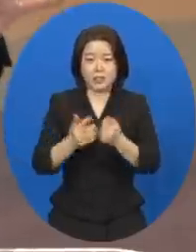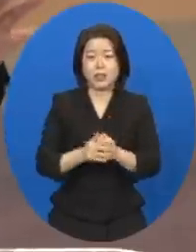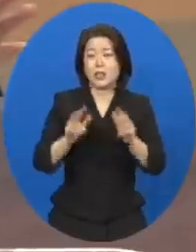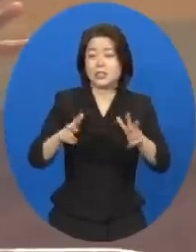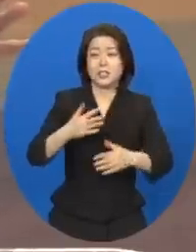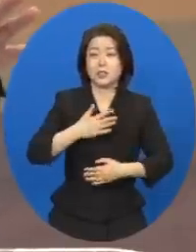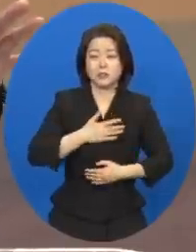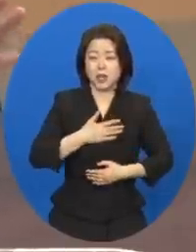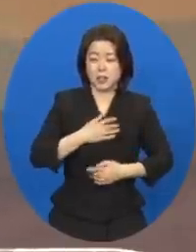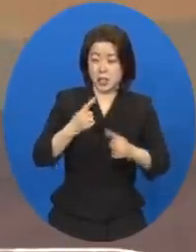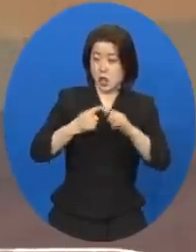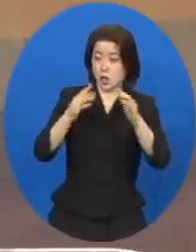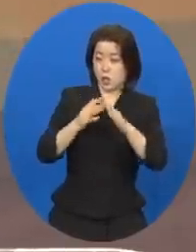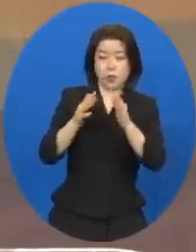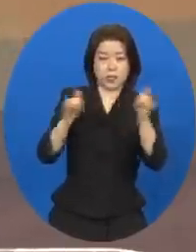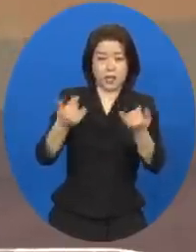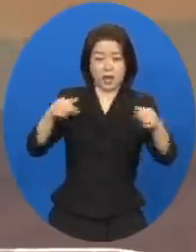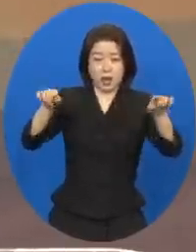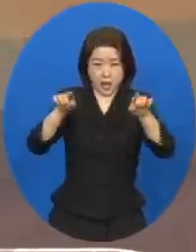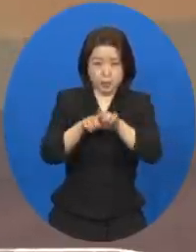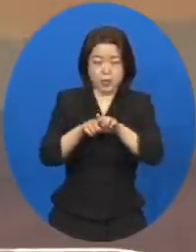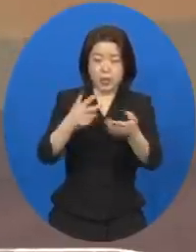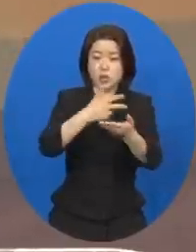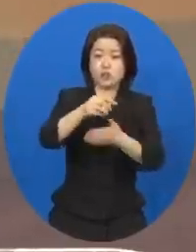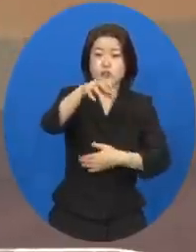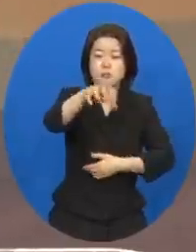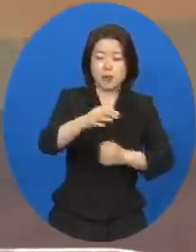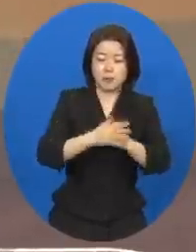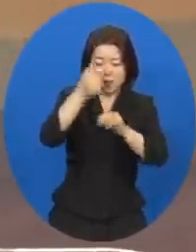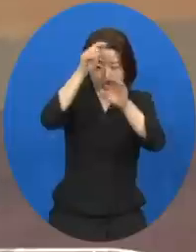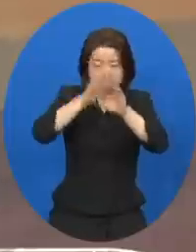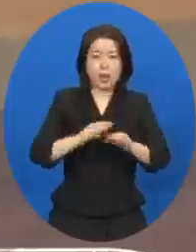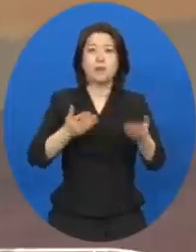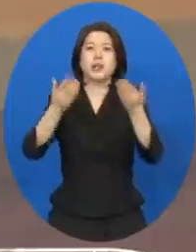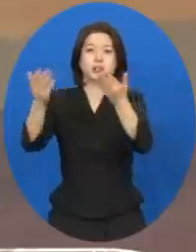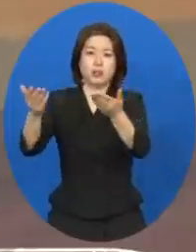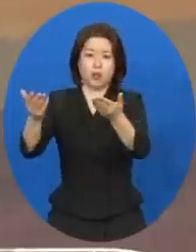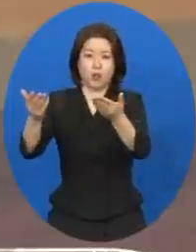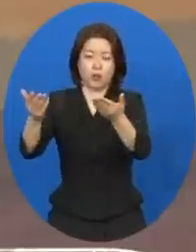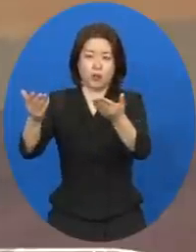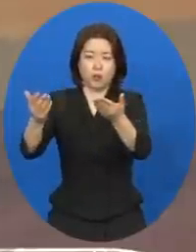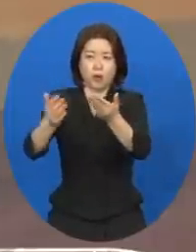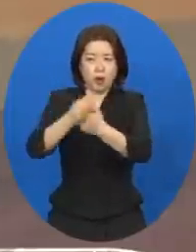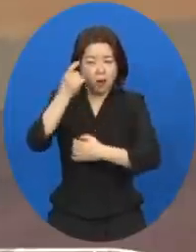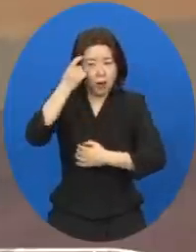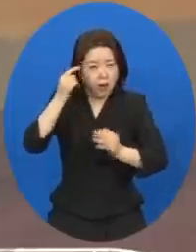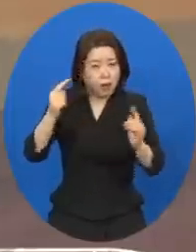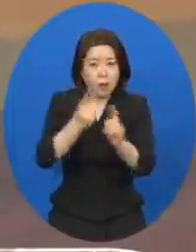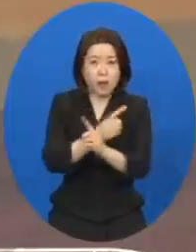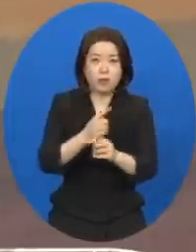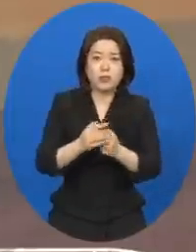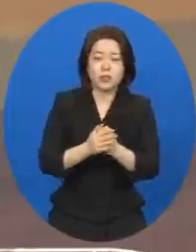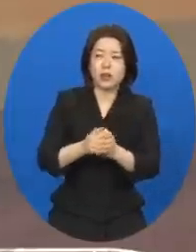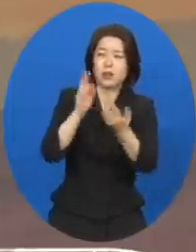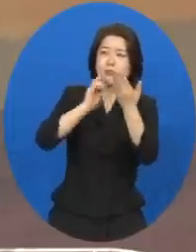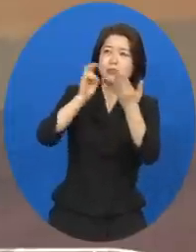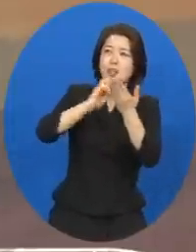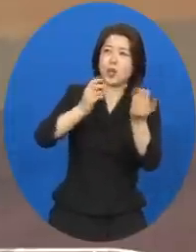나는 교인들과 함께 주님 앞에 예배를 드리려고. 그 생각을 하니까 찬송을